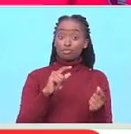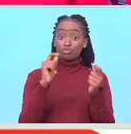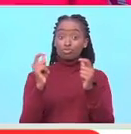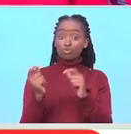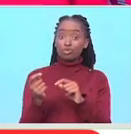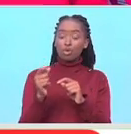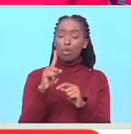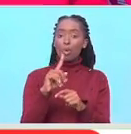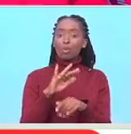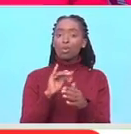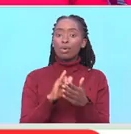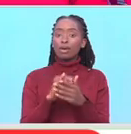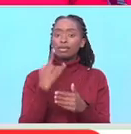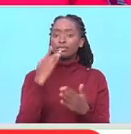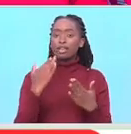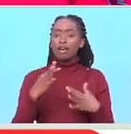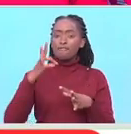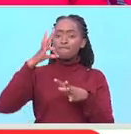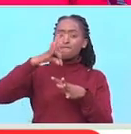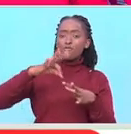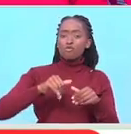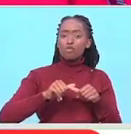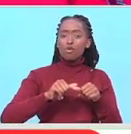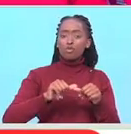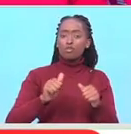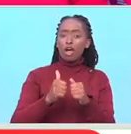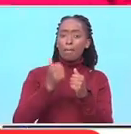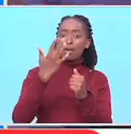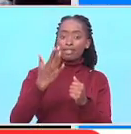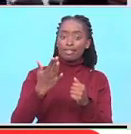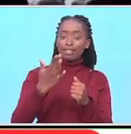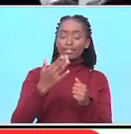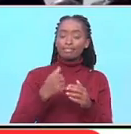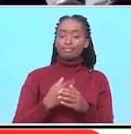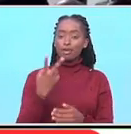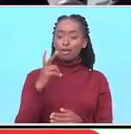moja, manake kura zinaendelea kupigwa katika bunge hilo la kaunti ya Nyamira.